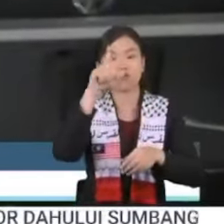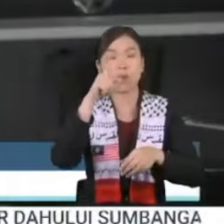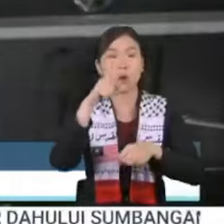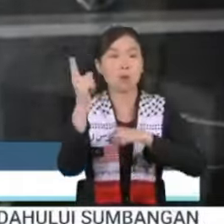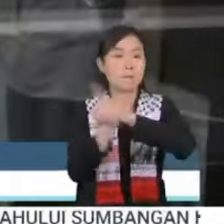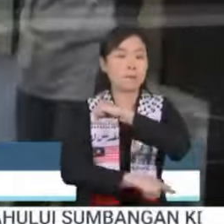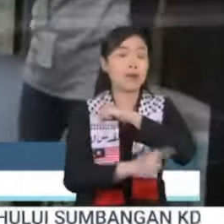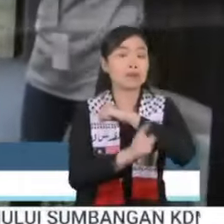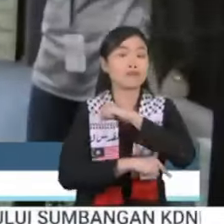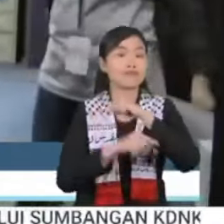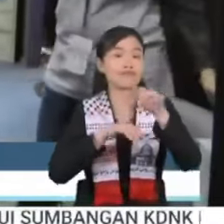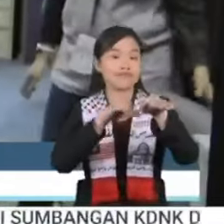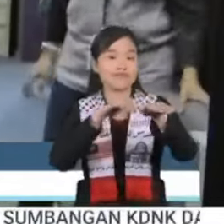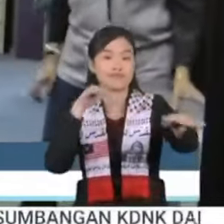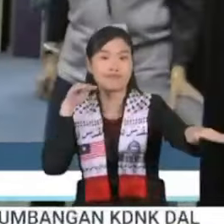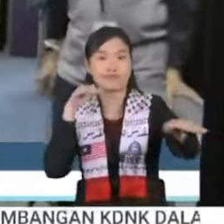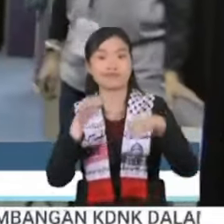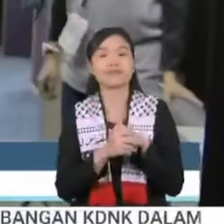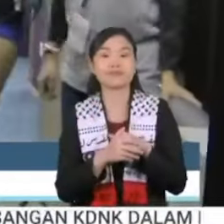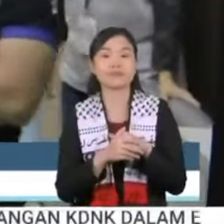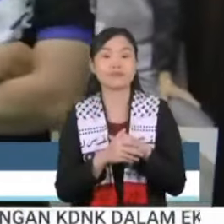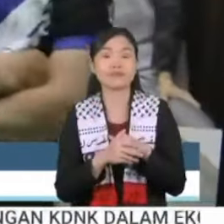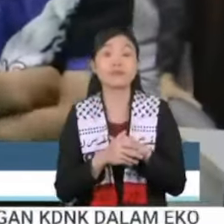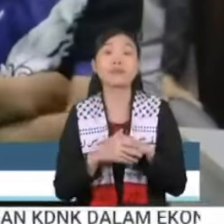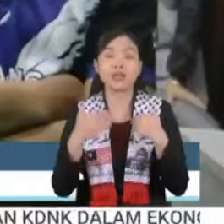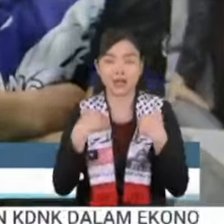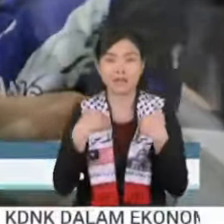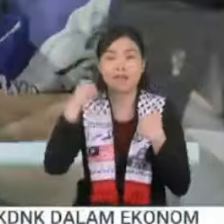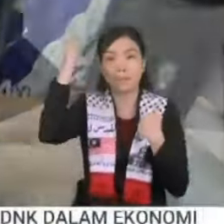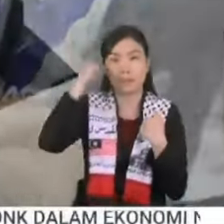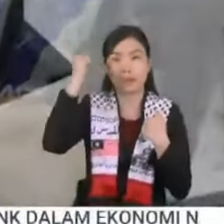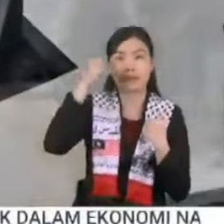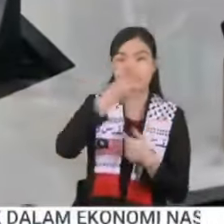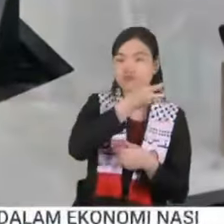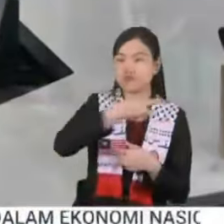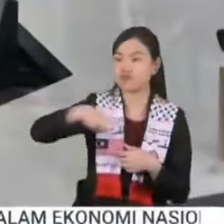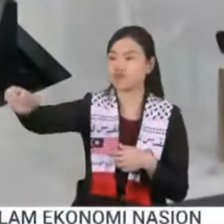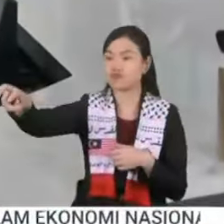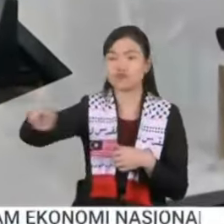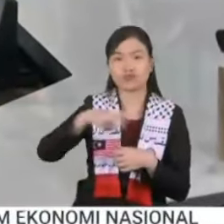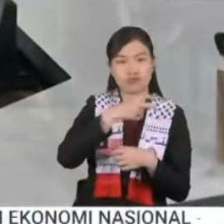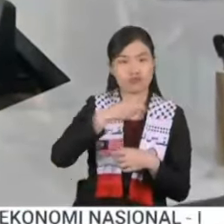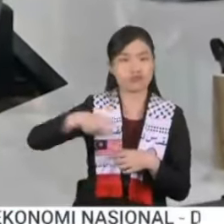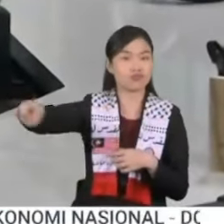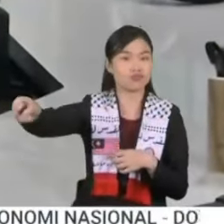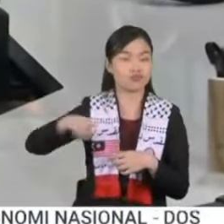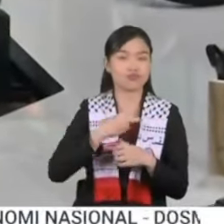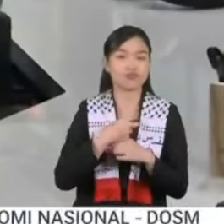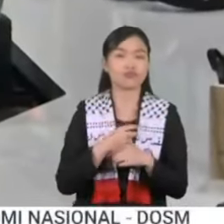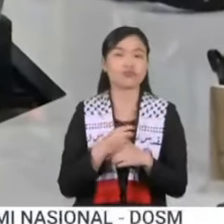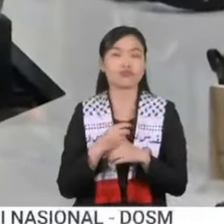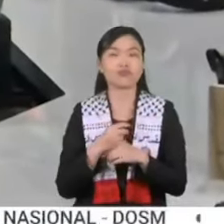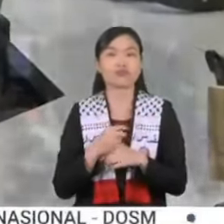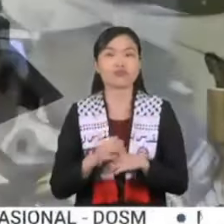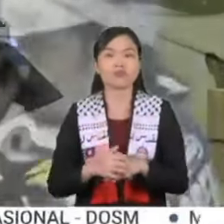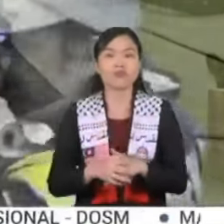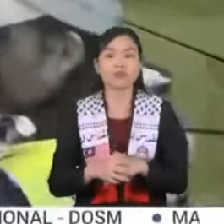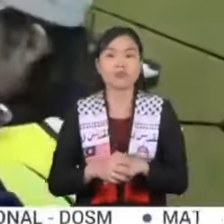karnival kejaya. Turut disediakan bas ulang alik percuma setiap 15 minit di Stadium Dharma Makmur dan Serambi